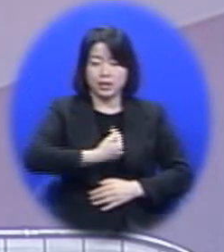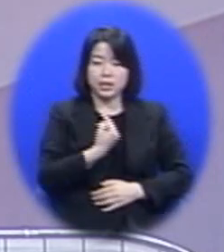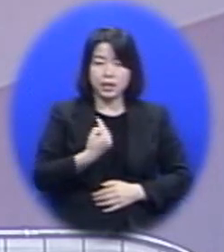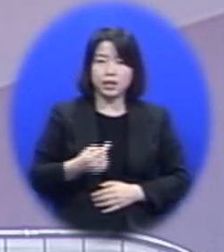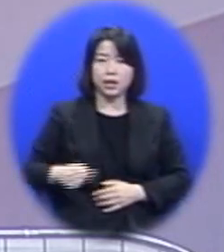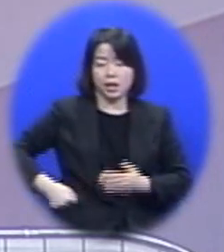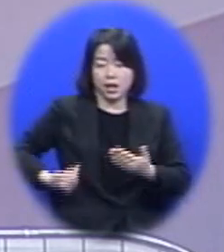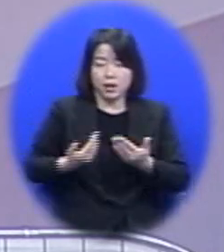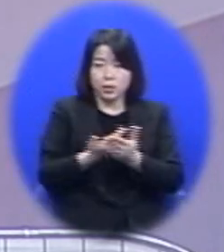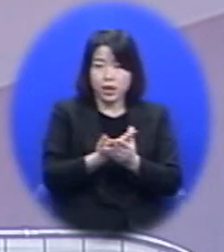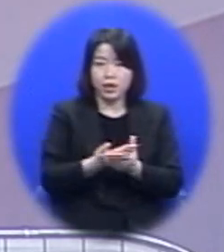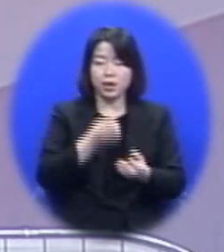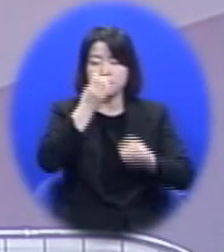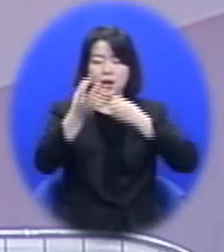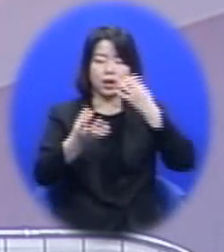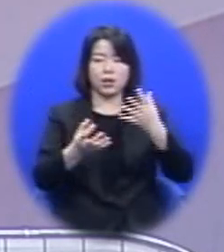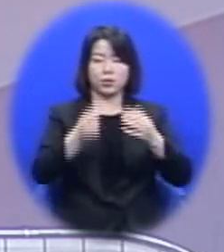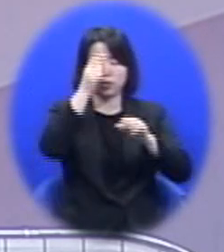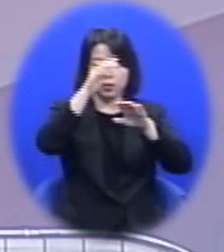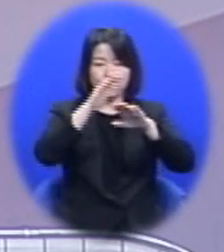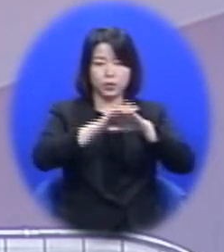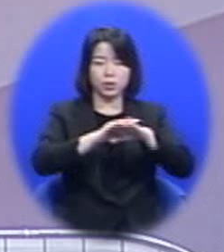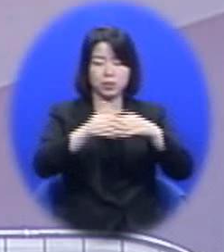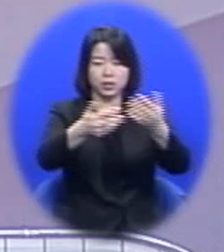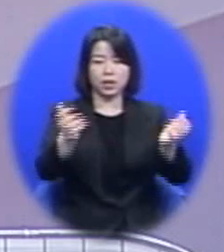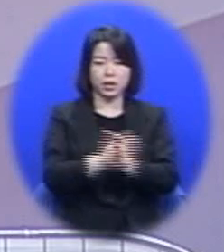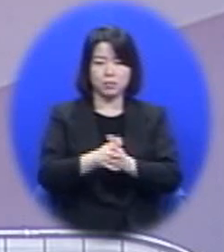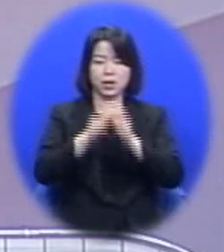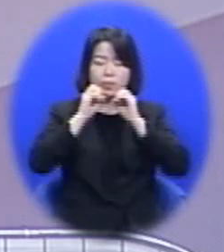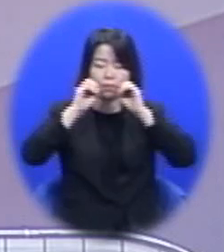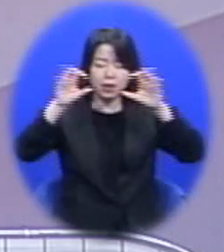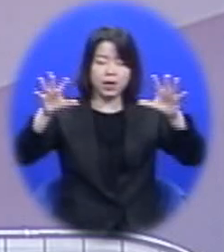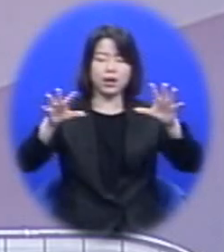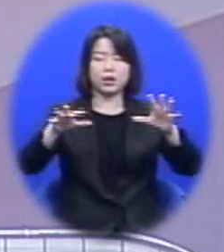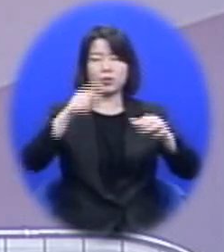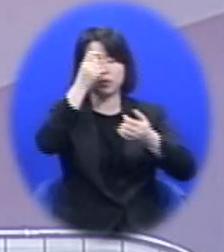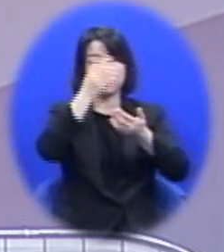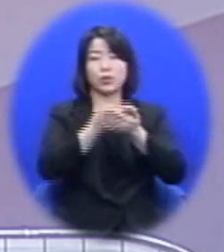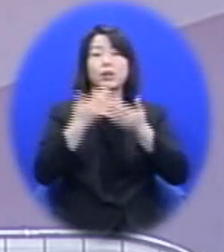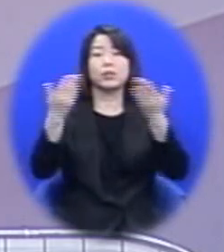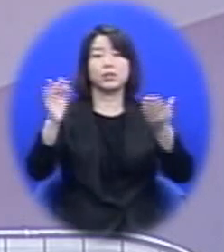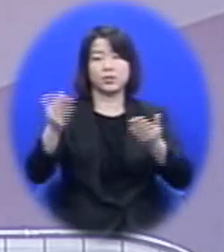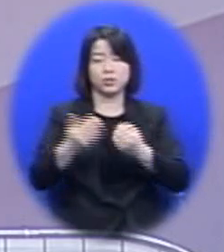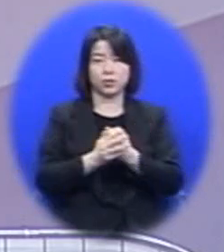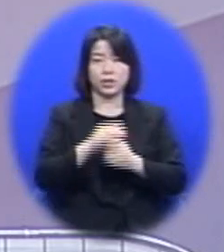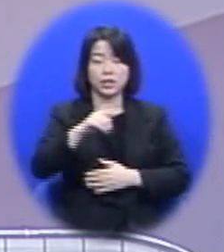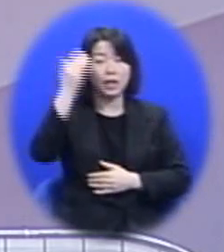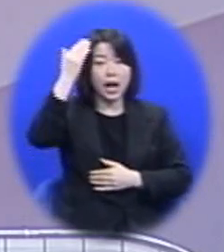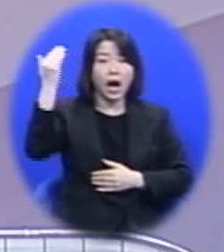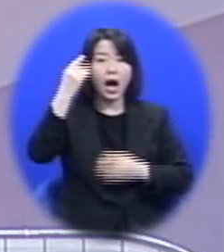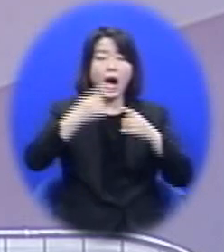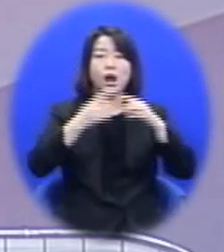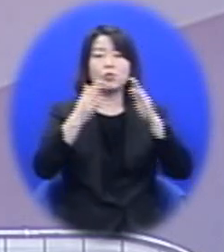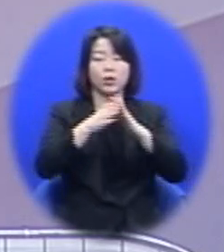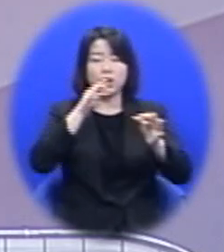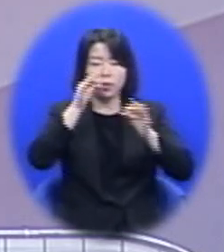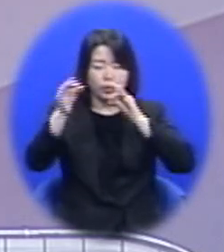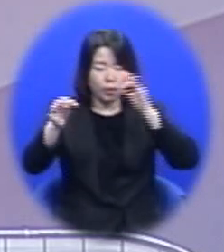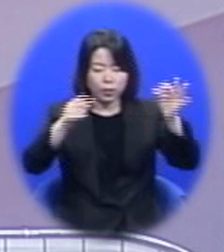죄를 고백하는데 예배당에 떠나갈 듯이 됐습니다. 이게 바로 한국교회 통성기도의